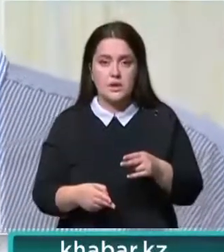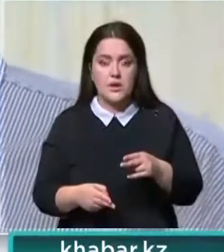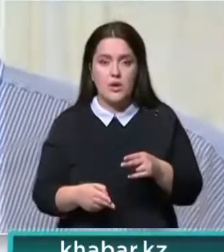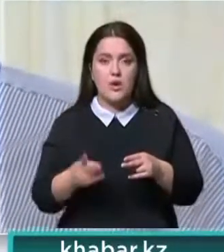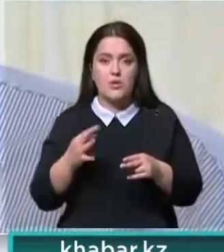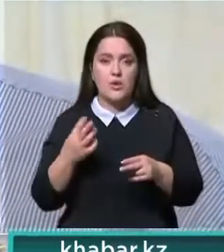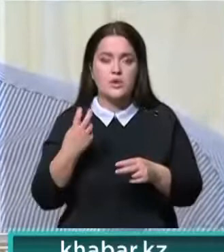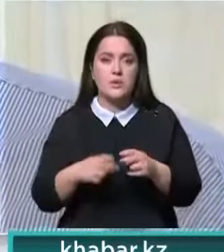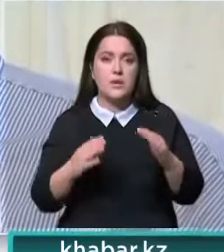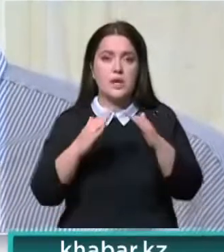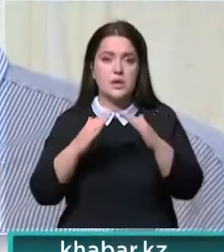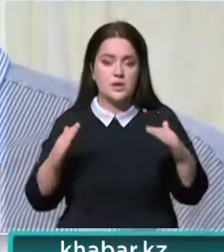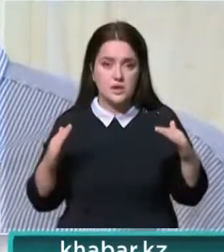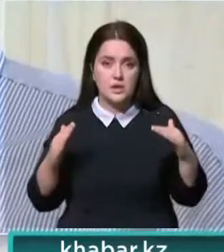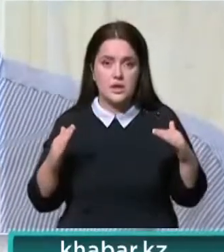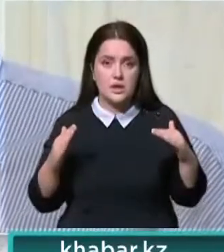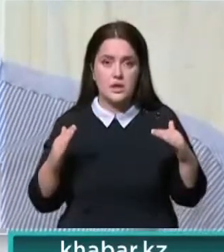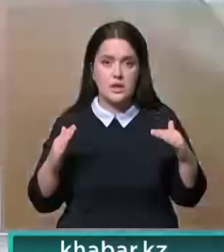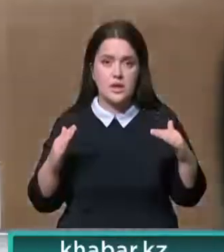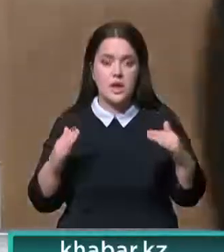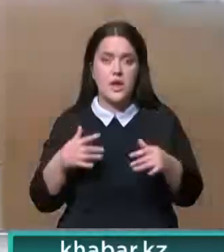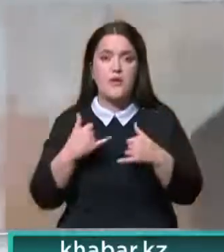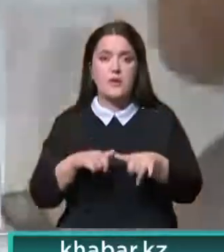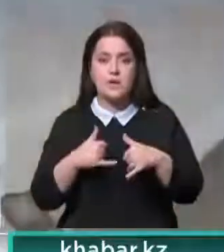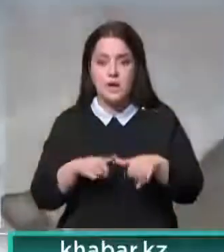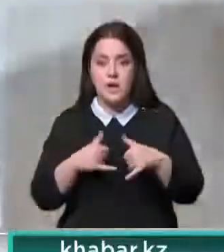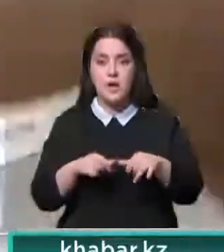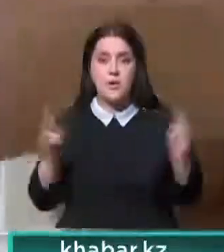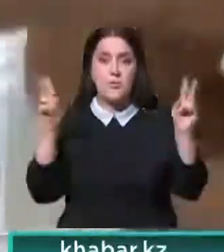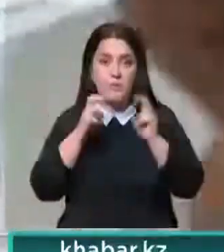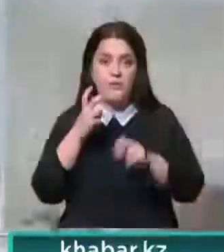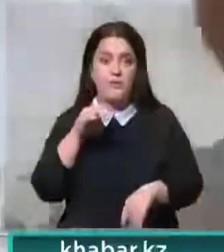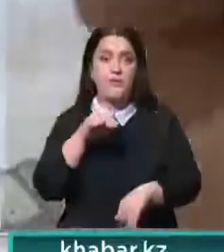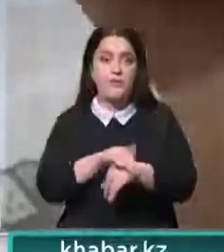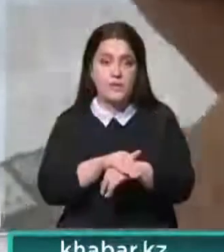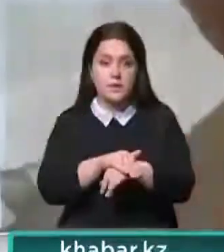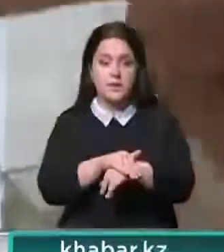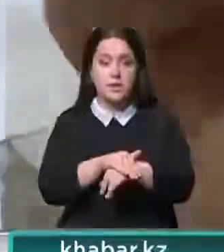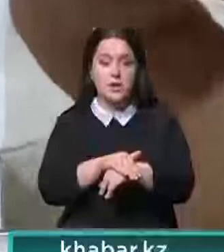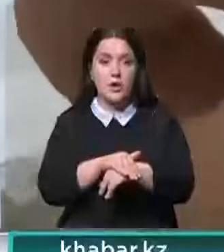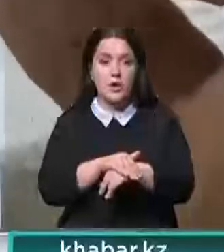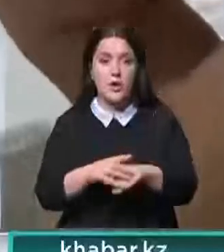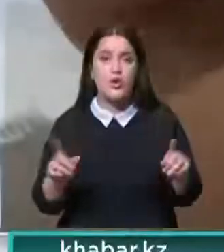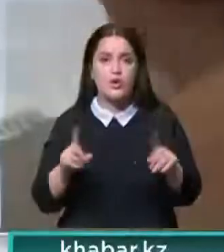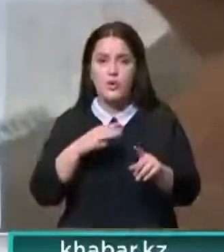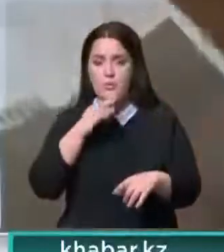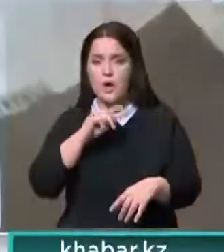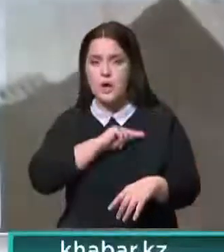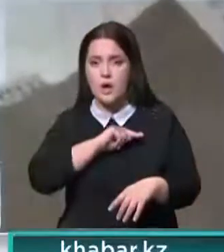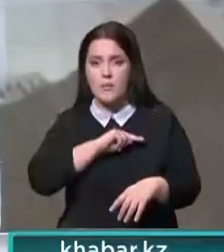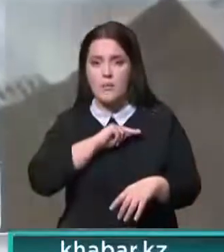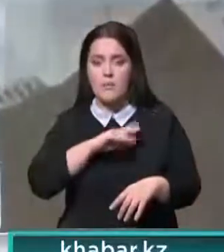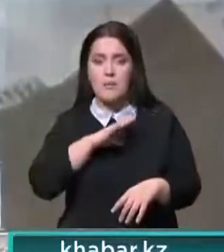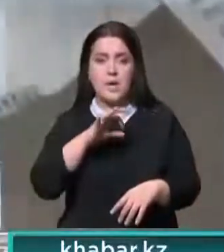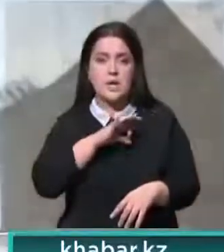обрушилась крыша в здании столовой. Пошли проверки и выяснилось, что многие работы были проведены